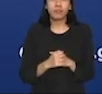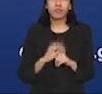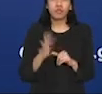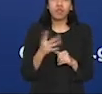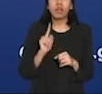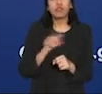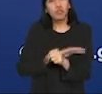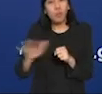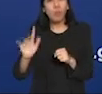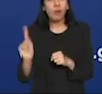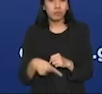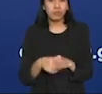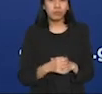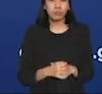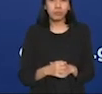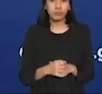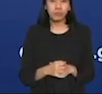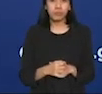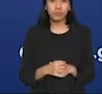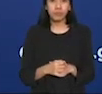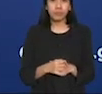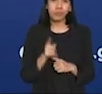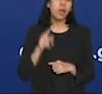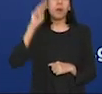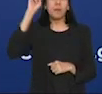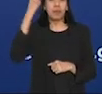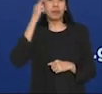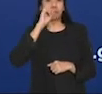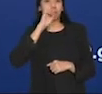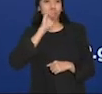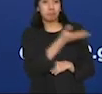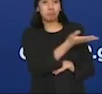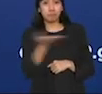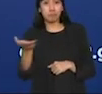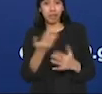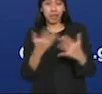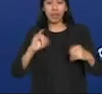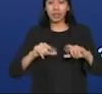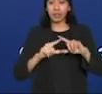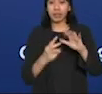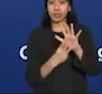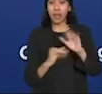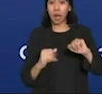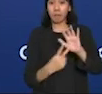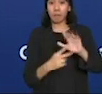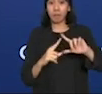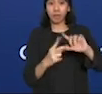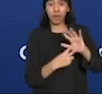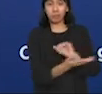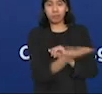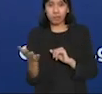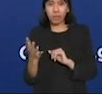Oleh karena itu pemerintah memberikan jaminan bahwa arus logistik akan terus dijaga tetap